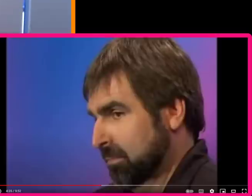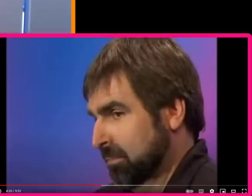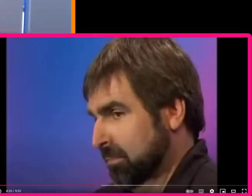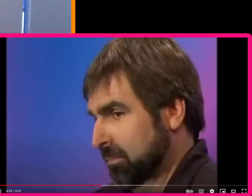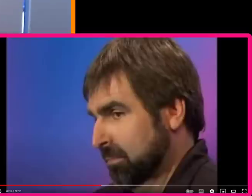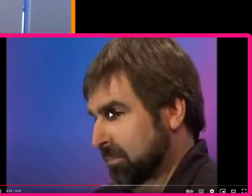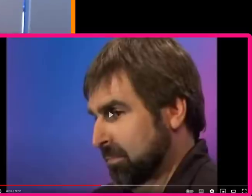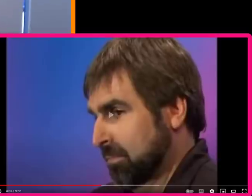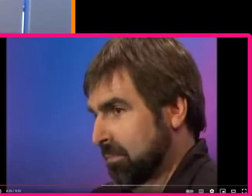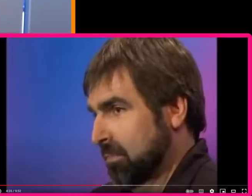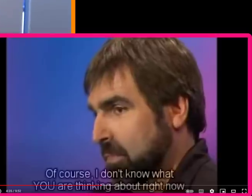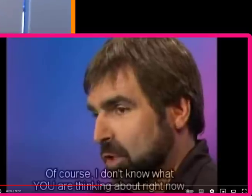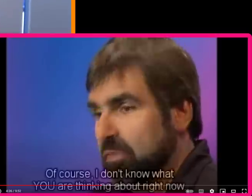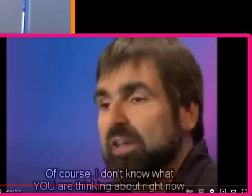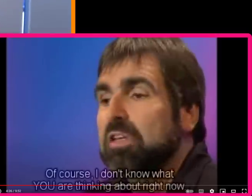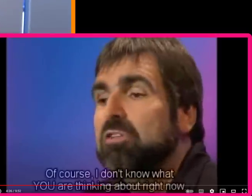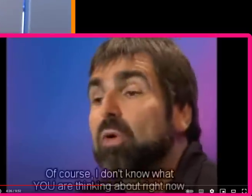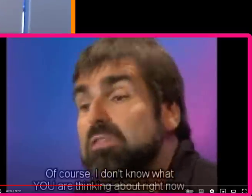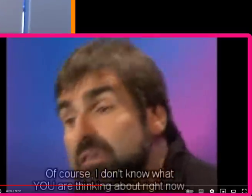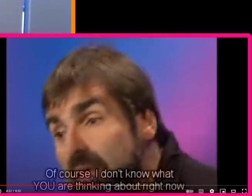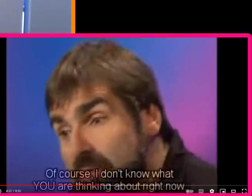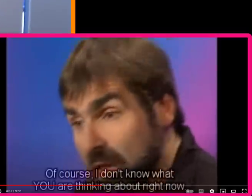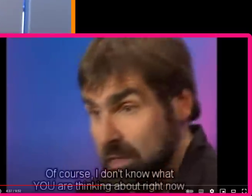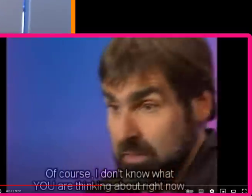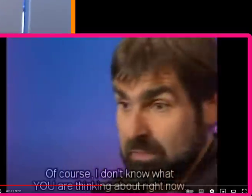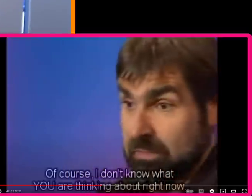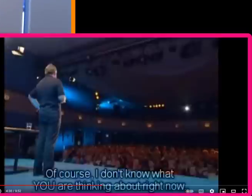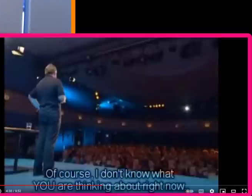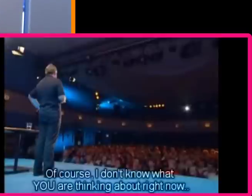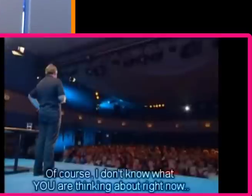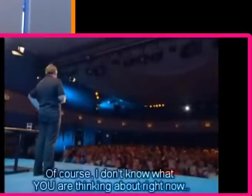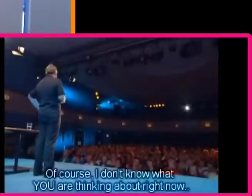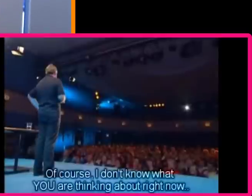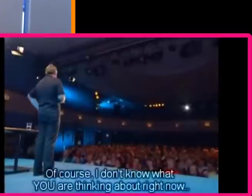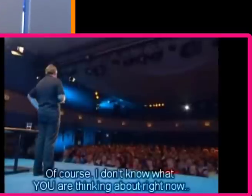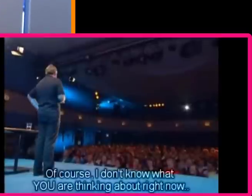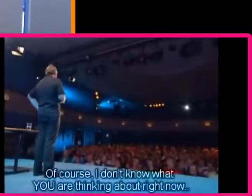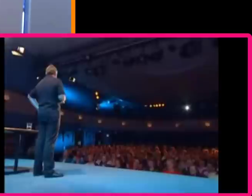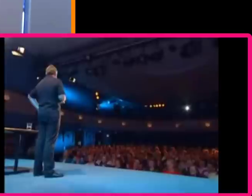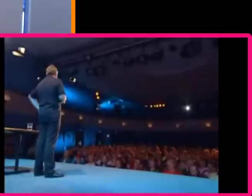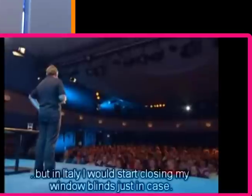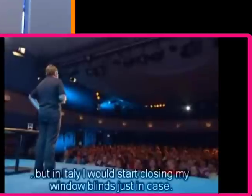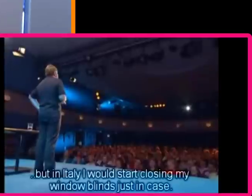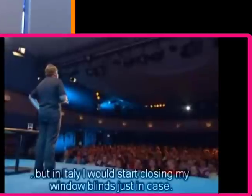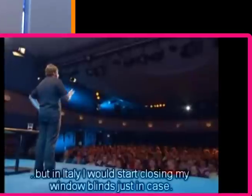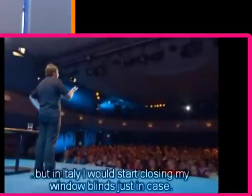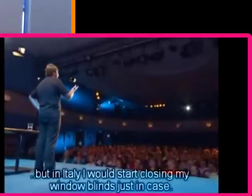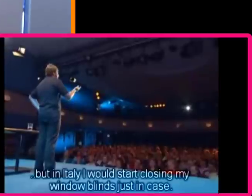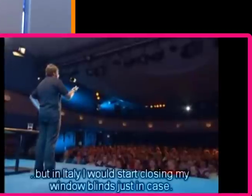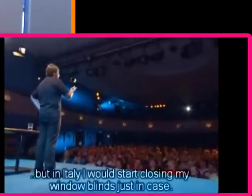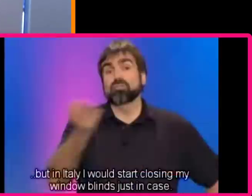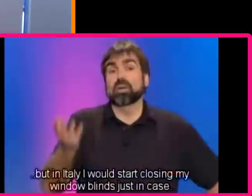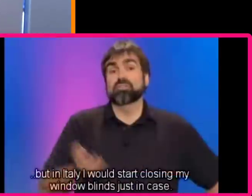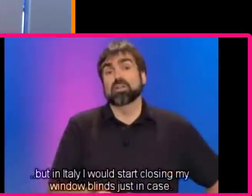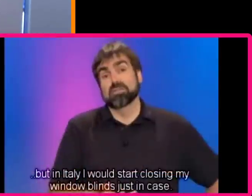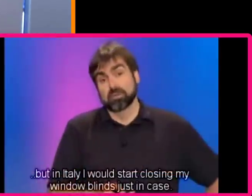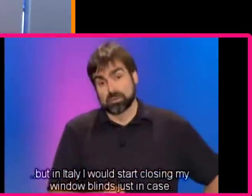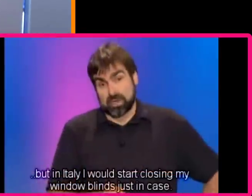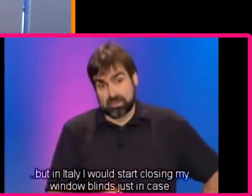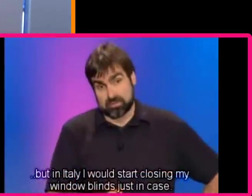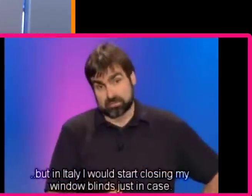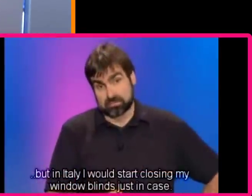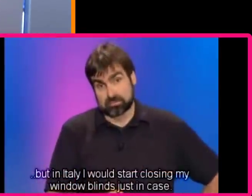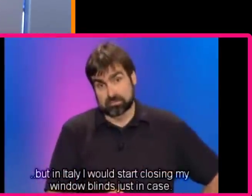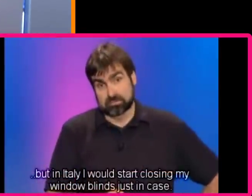gemeinschaft ich weiß nicht woran sie jetzt denken aber in italien würde ich auch schon mal die jalousien runter